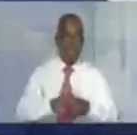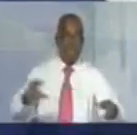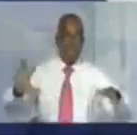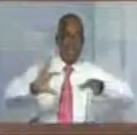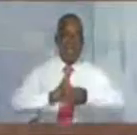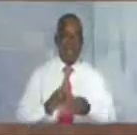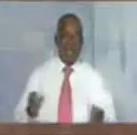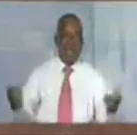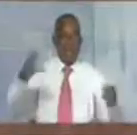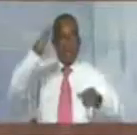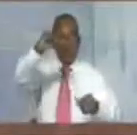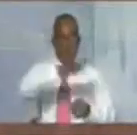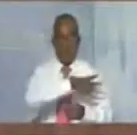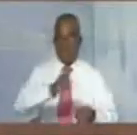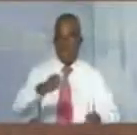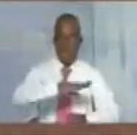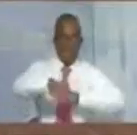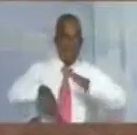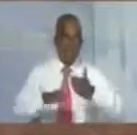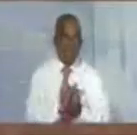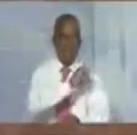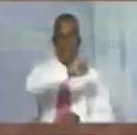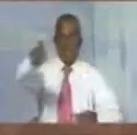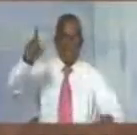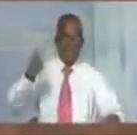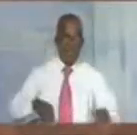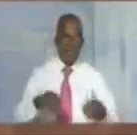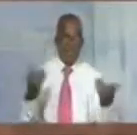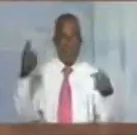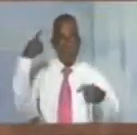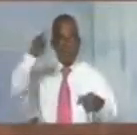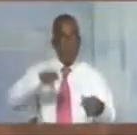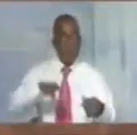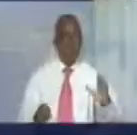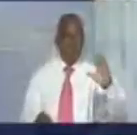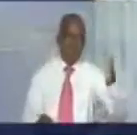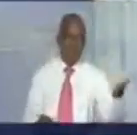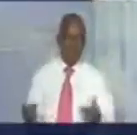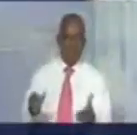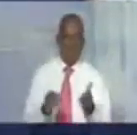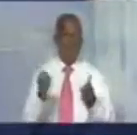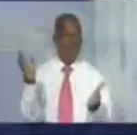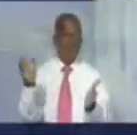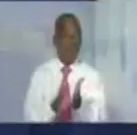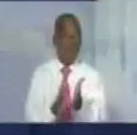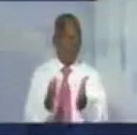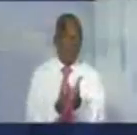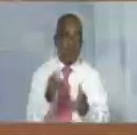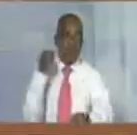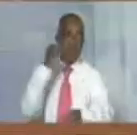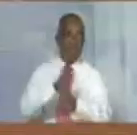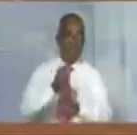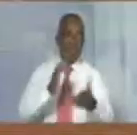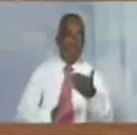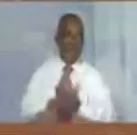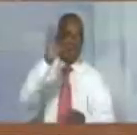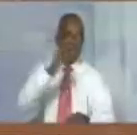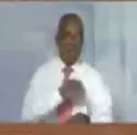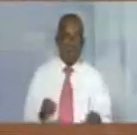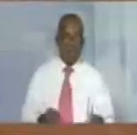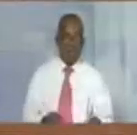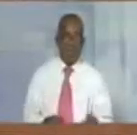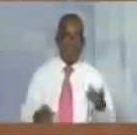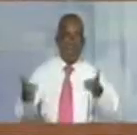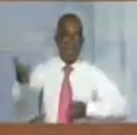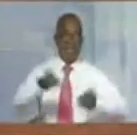relations humaines et tout ce qu'il faut, en tout cas dans un système managérial, pour que nous puissions vraiment travailler. La draine de San